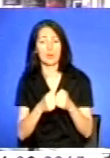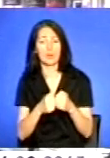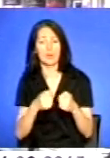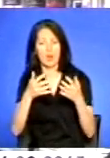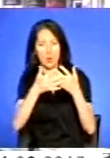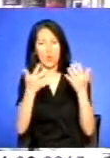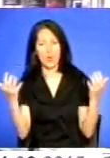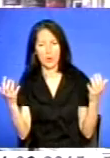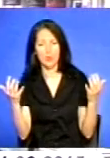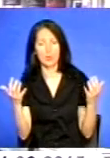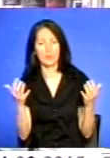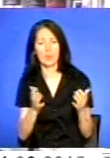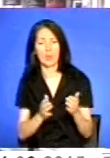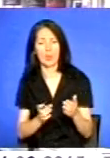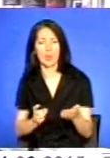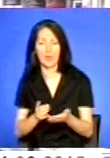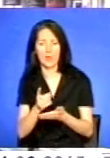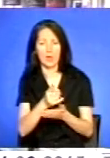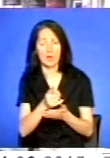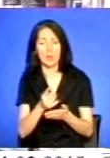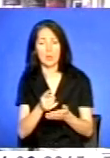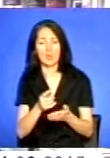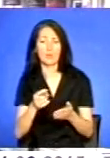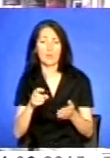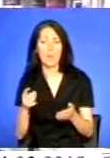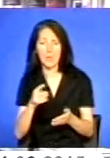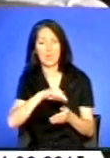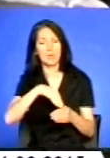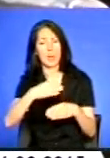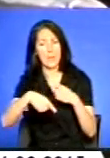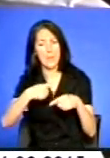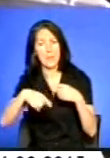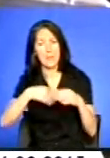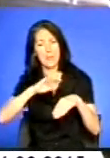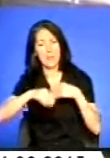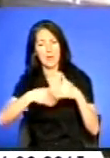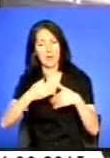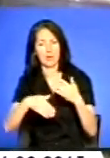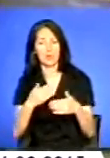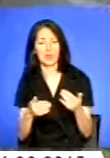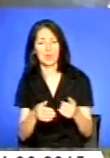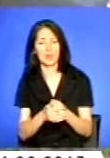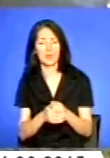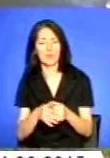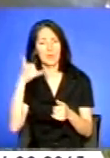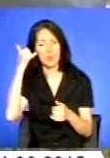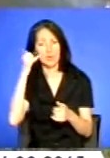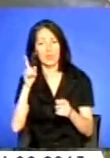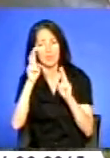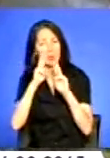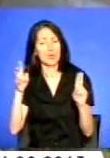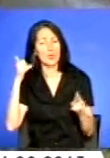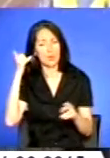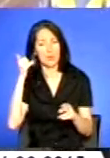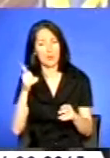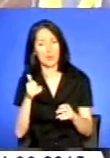межі проїзної частини, внаслідок чого відбулось перекидання транспортного засобу. Повідомлення про це надійшло від невідомого телефону. На